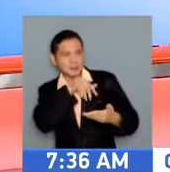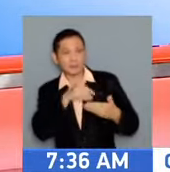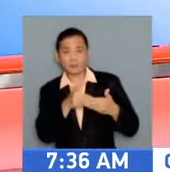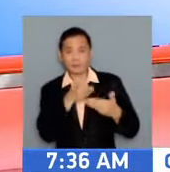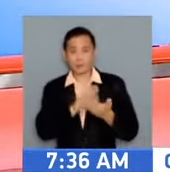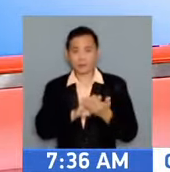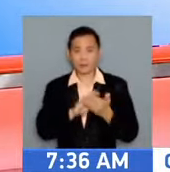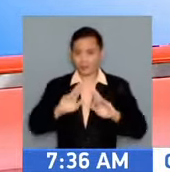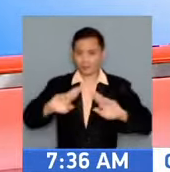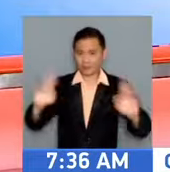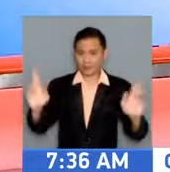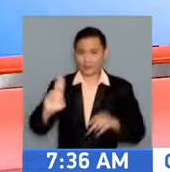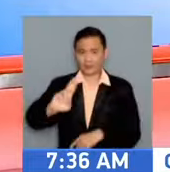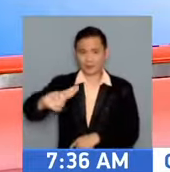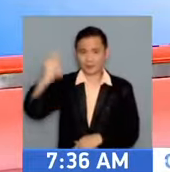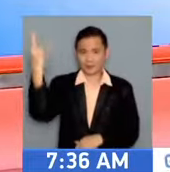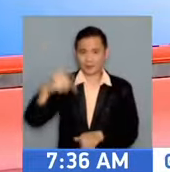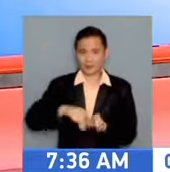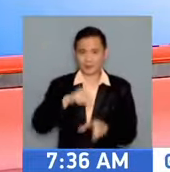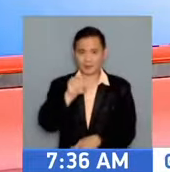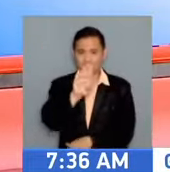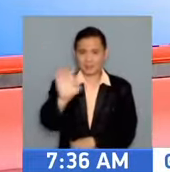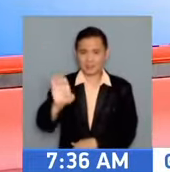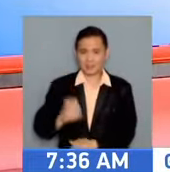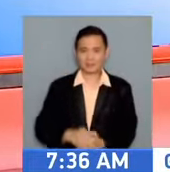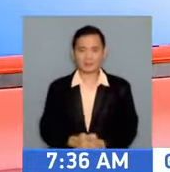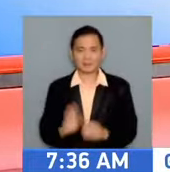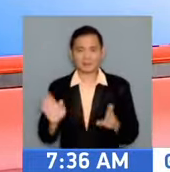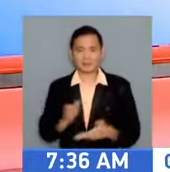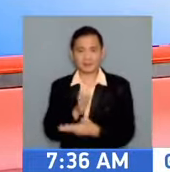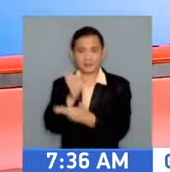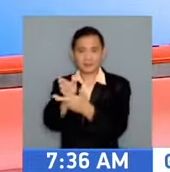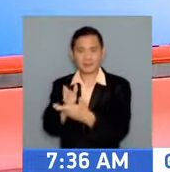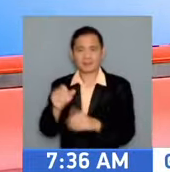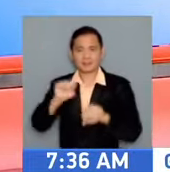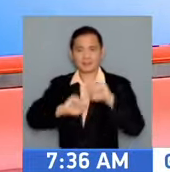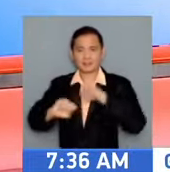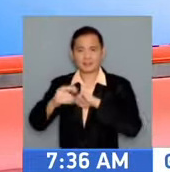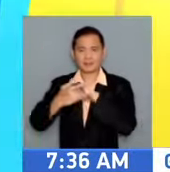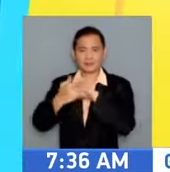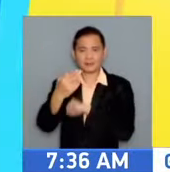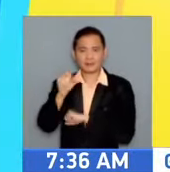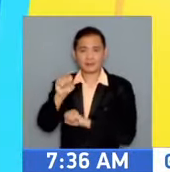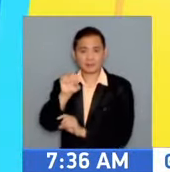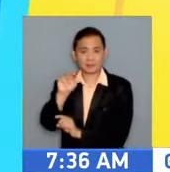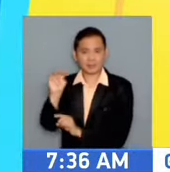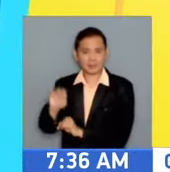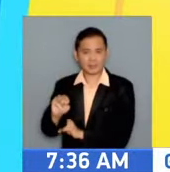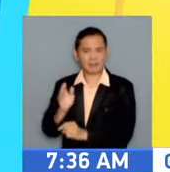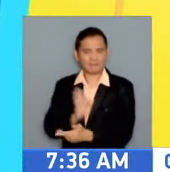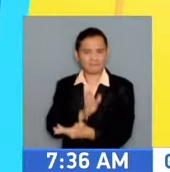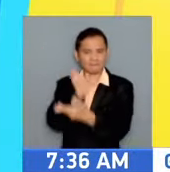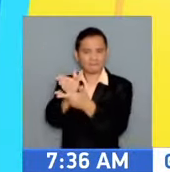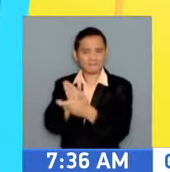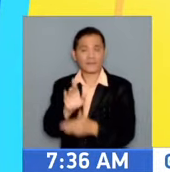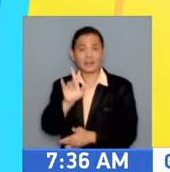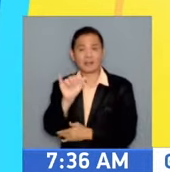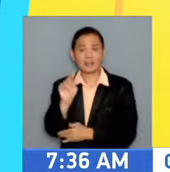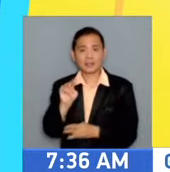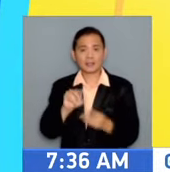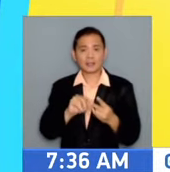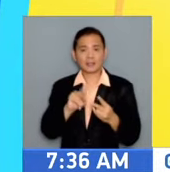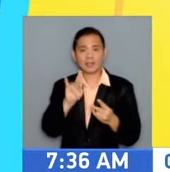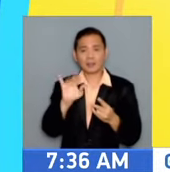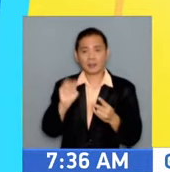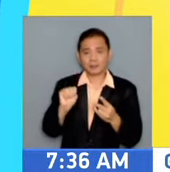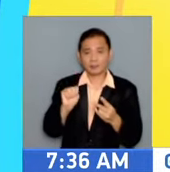B! At nasa Raha Suliman Science and Technology High School sa Maynila nga si Miss Lynn at si Kim para hanapin ngayon ang